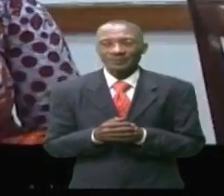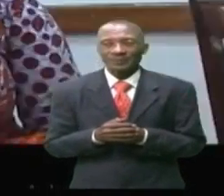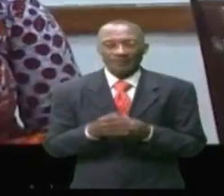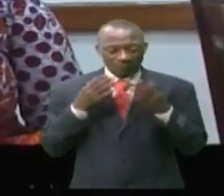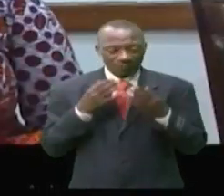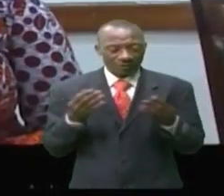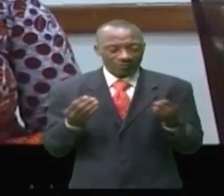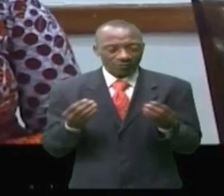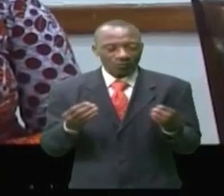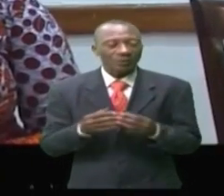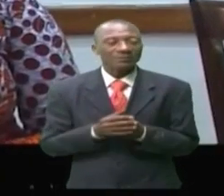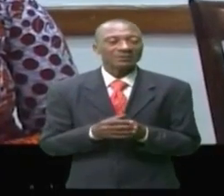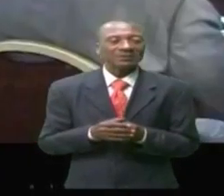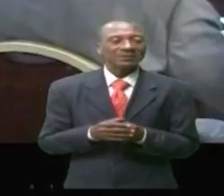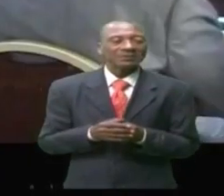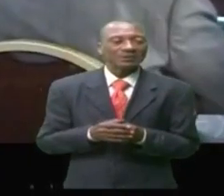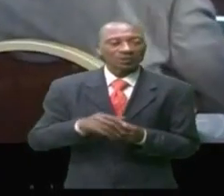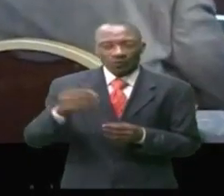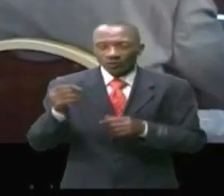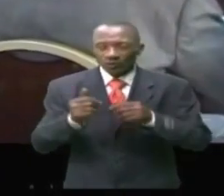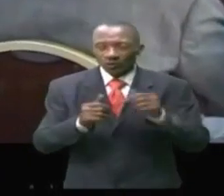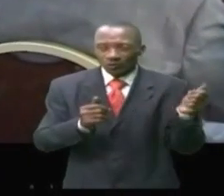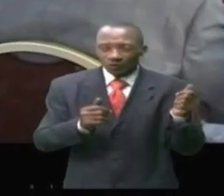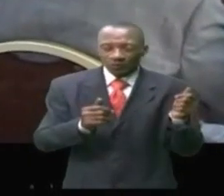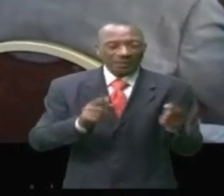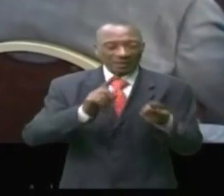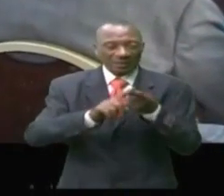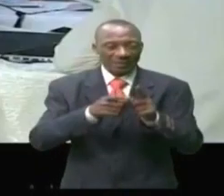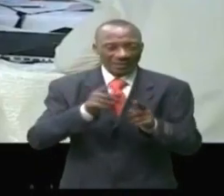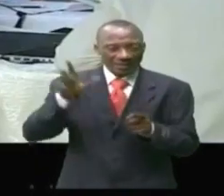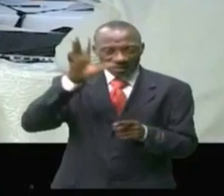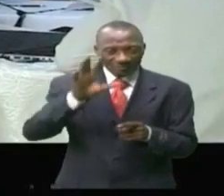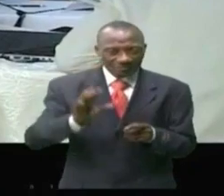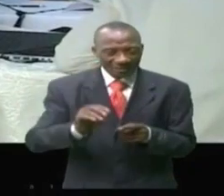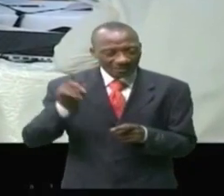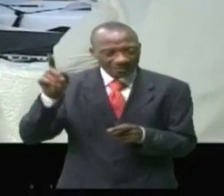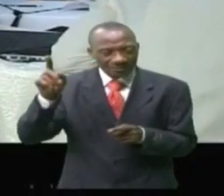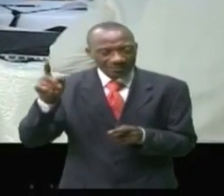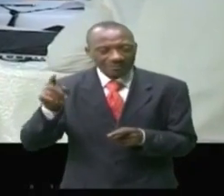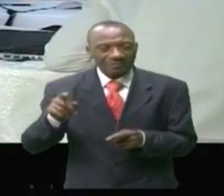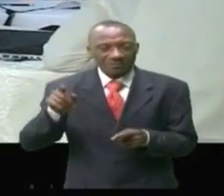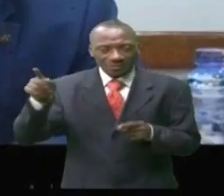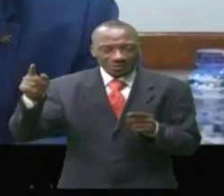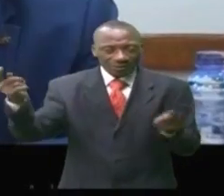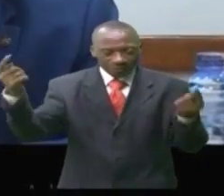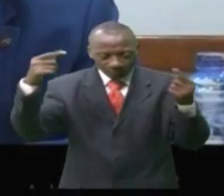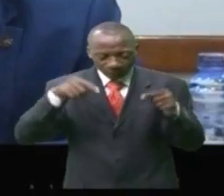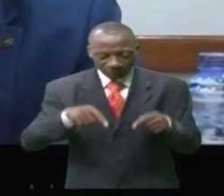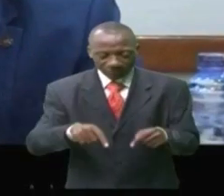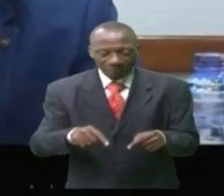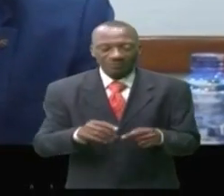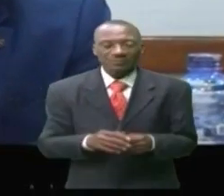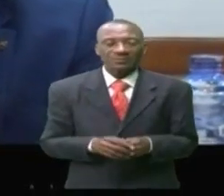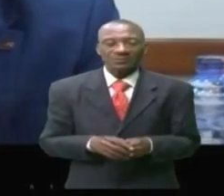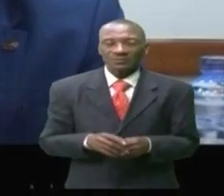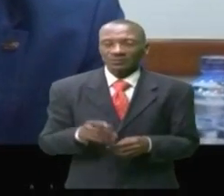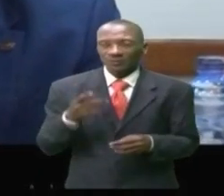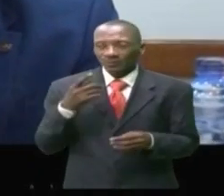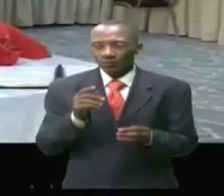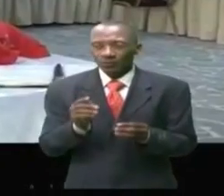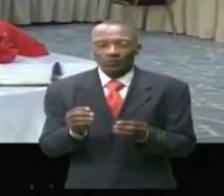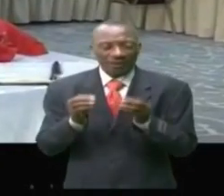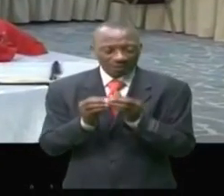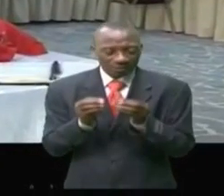aux Africains de produire et d'utiliser des données foncières fiables d'ici l'année prochaine. L'ONU Habitat est revenu sur